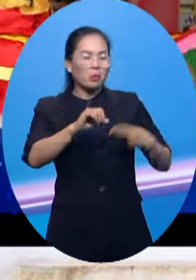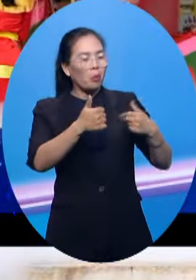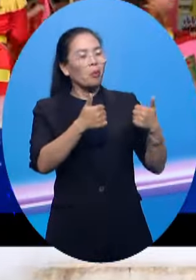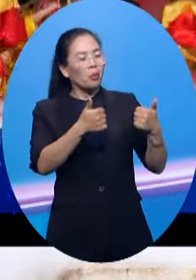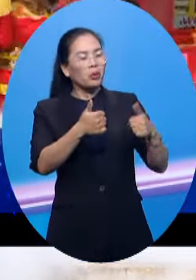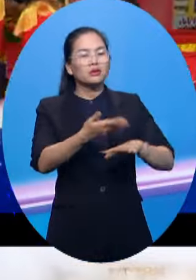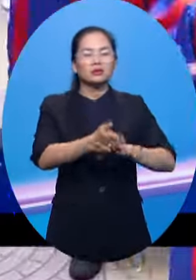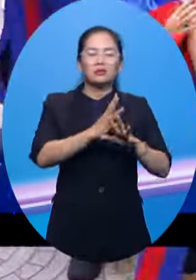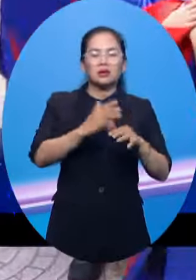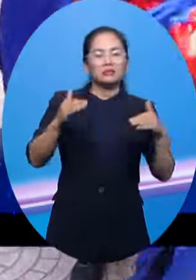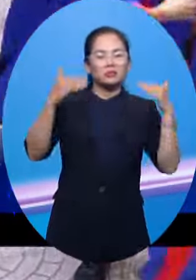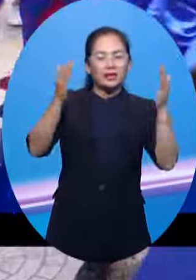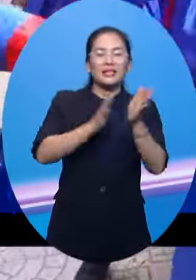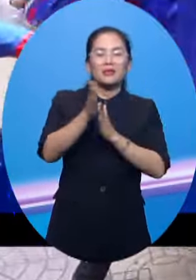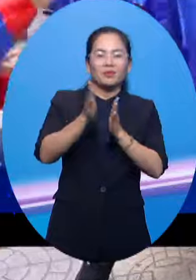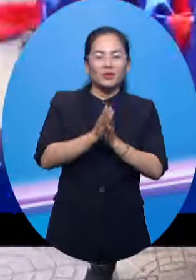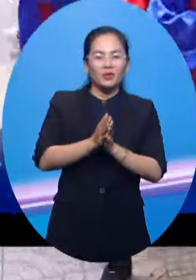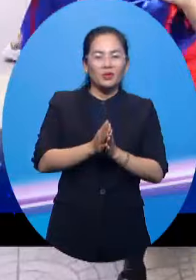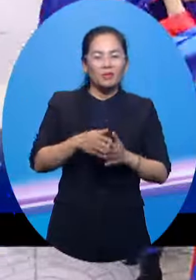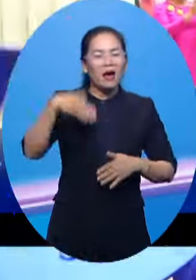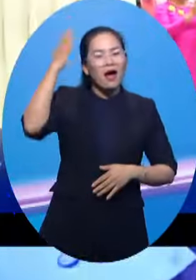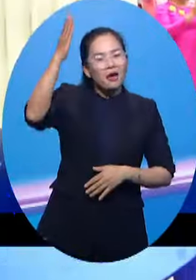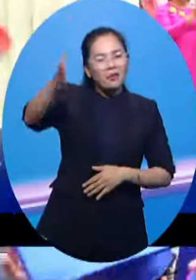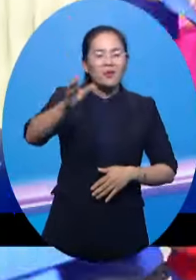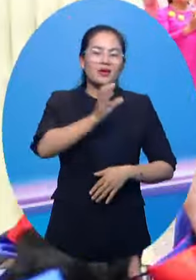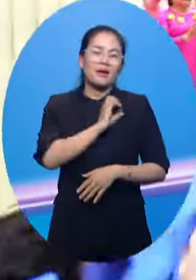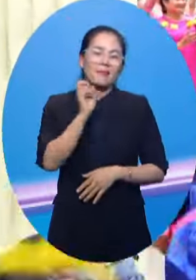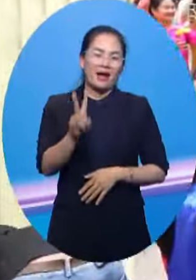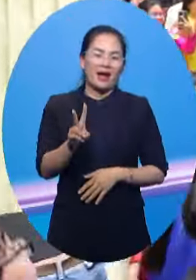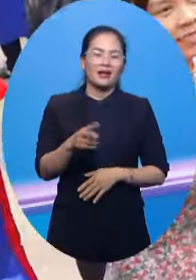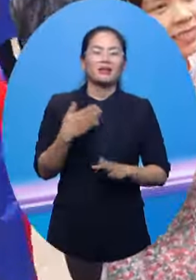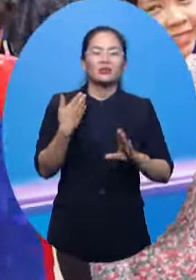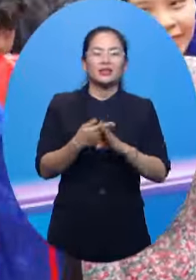học sinh, để các em tiếp tục ở một bậc học cao hơn ở môi trường giáo dục mới.